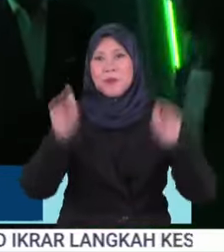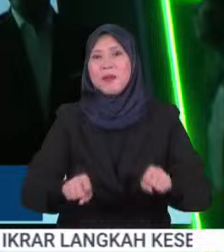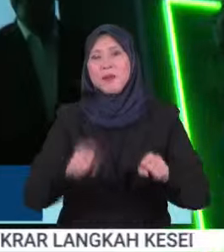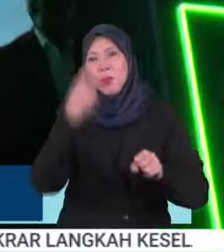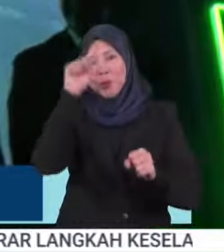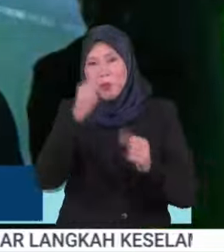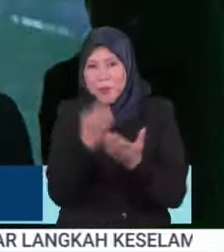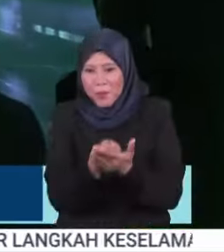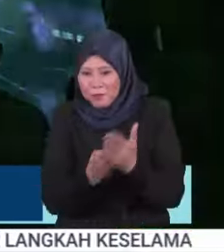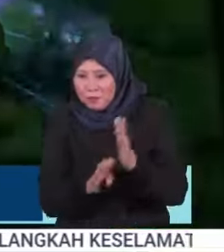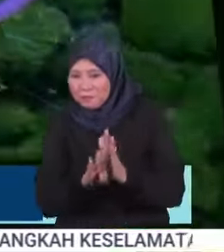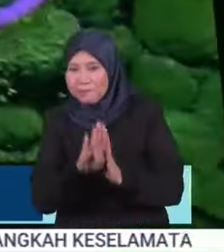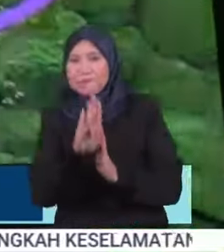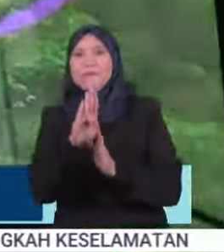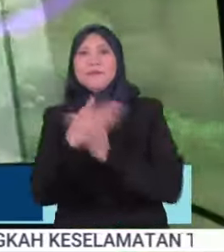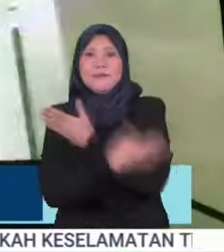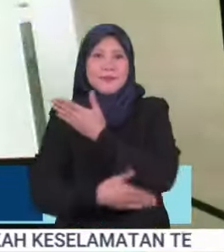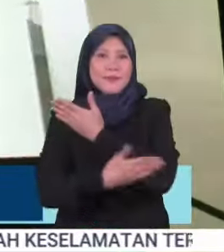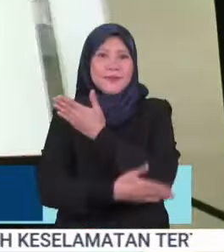untuk pertumbuhan ekonomi negara.